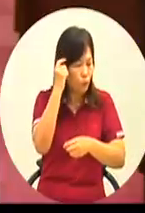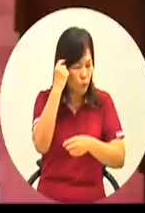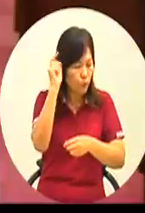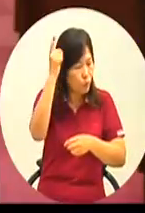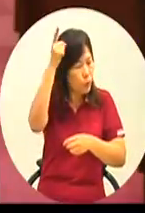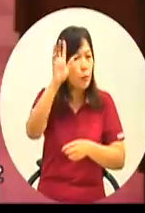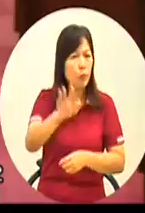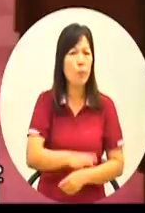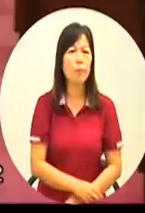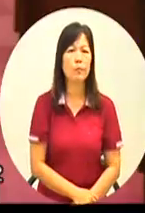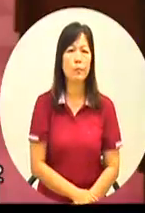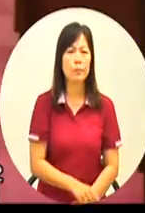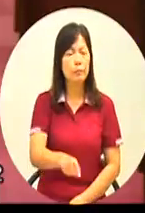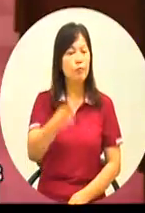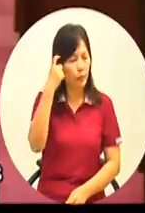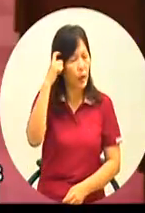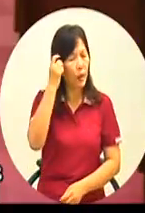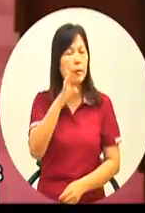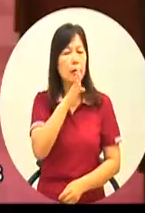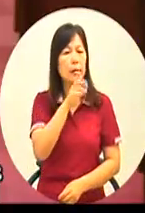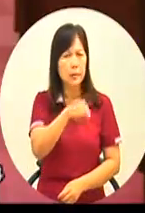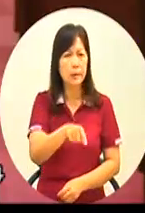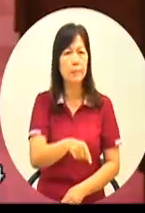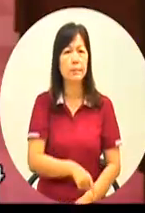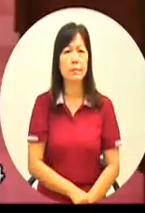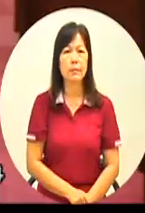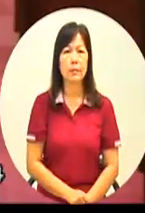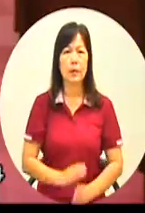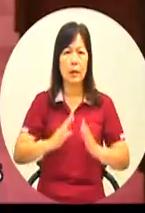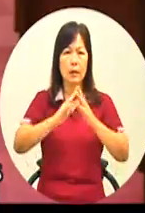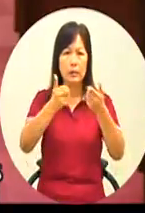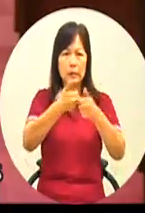嘿，这也当熟客啦，嘿啊，这也当熟客，